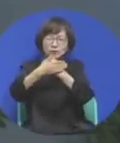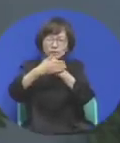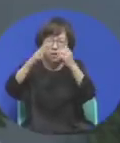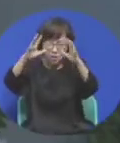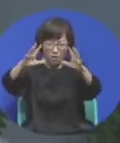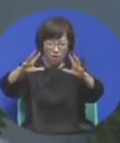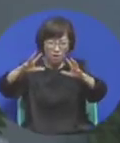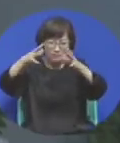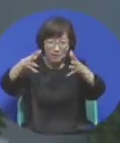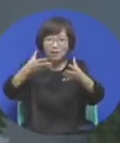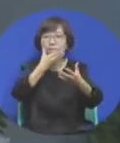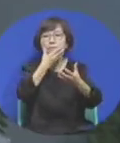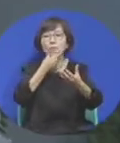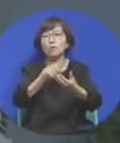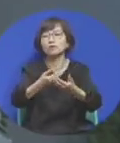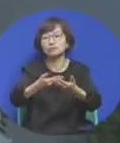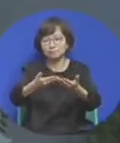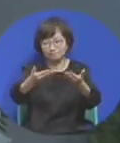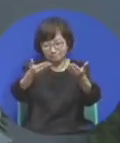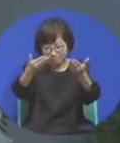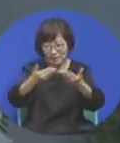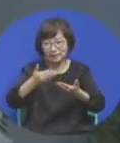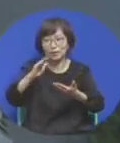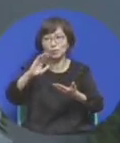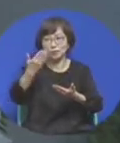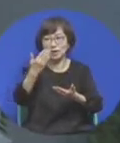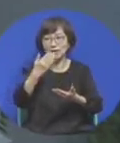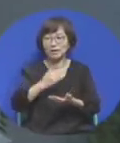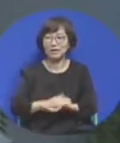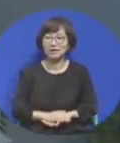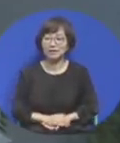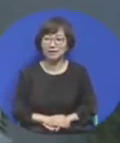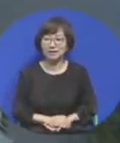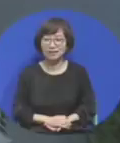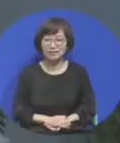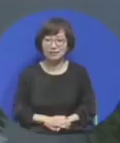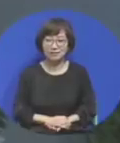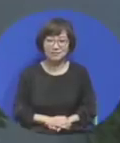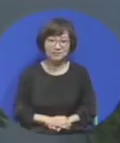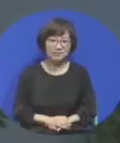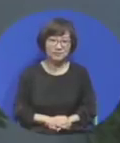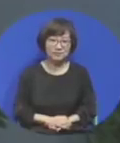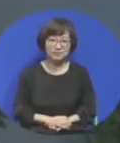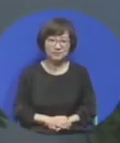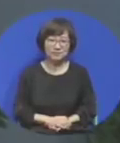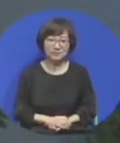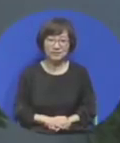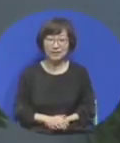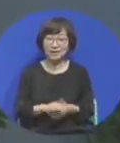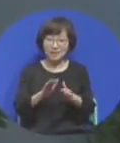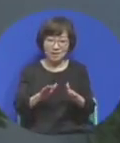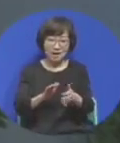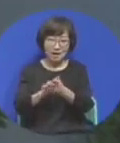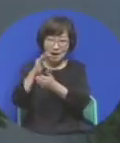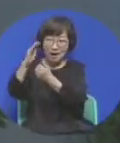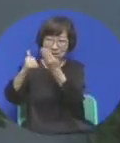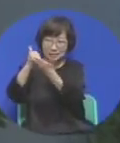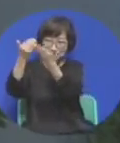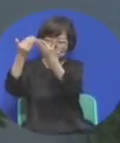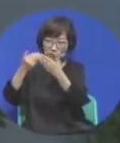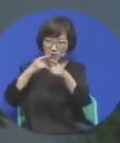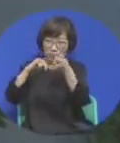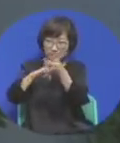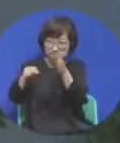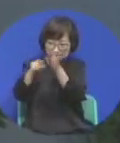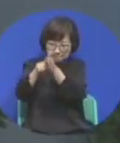inside of you. Hold on to the true thing. Then all the nations on earth will be blessed through you. 이 언약을 붙잡고 아브라함이 출발한 겁니다. Abraham held on to this